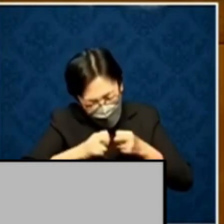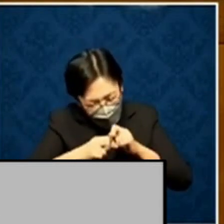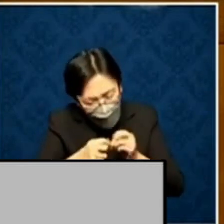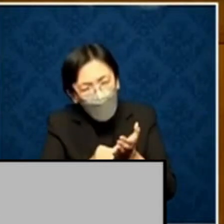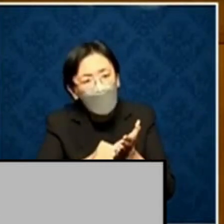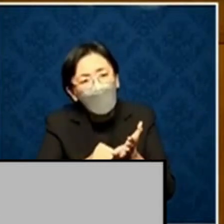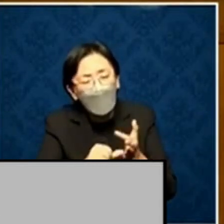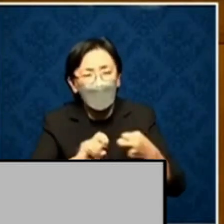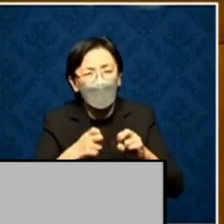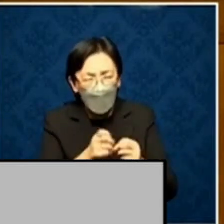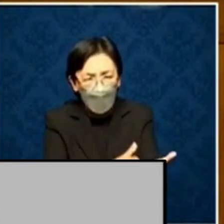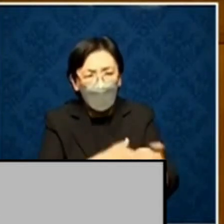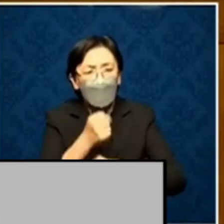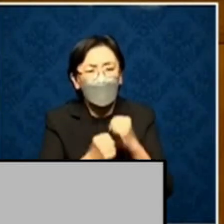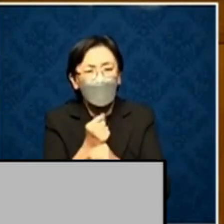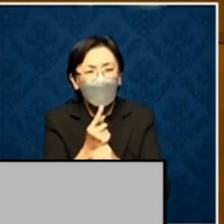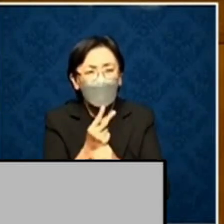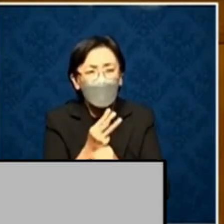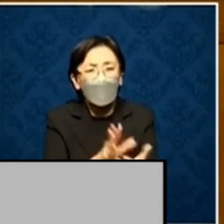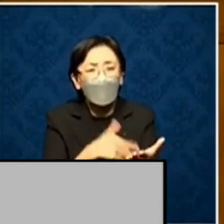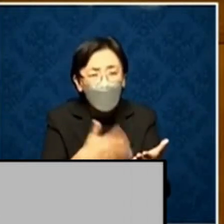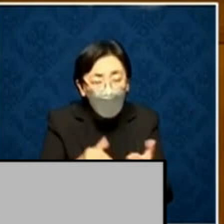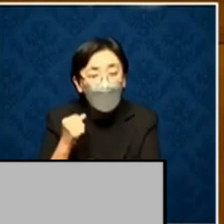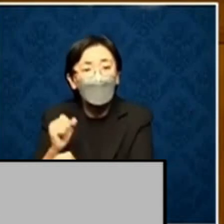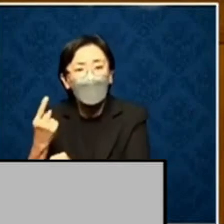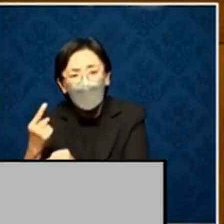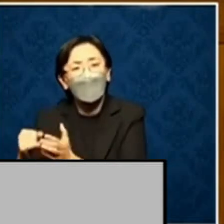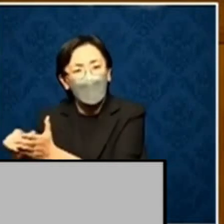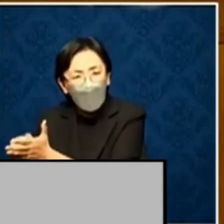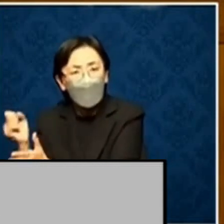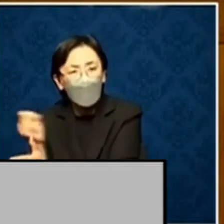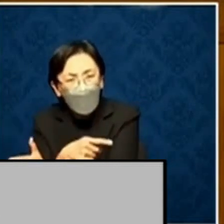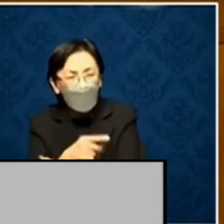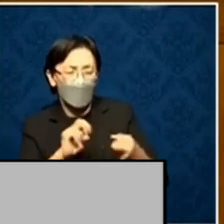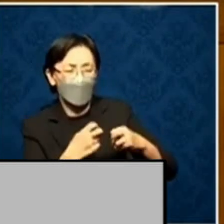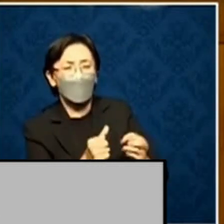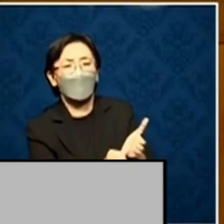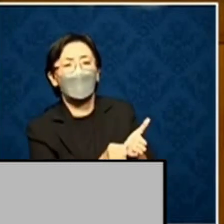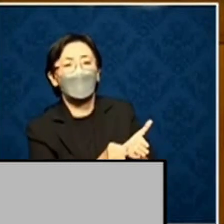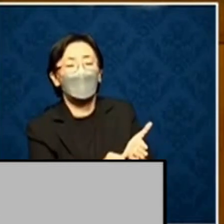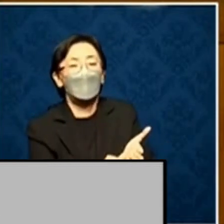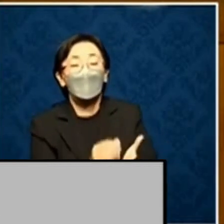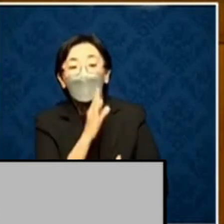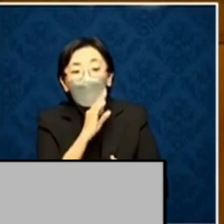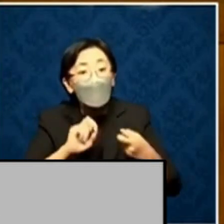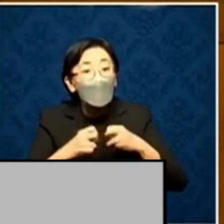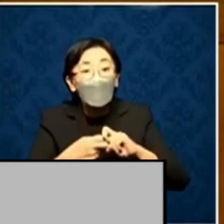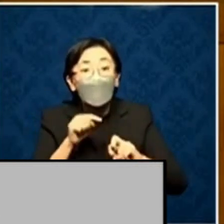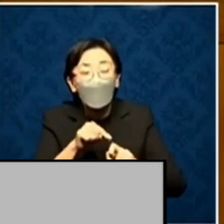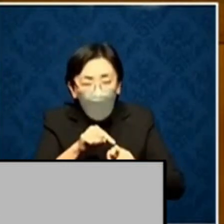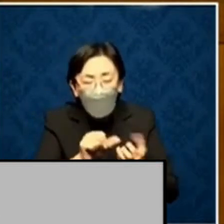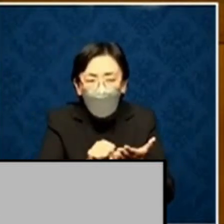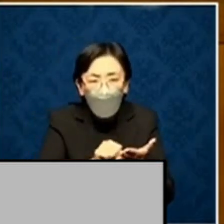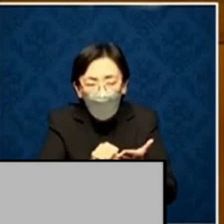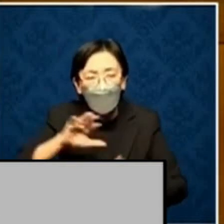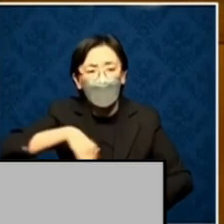ที่มันทับซ้อนมาหลายปีเนี่ยมันยากยิ่งกว่าทำเรื่องใหม่ๆทั้ง10เรื่องโดยทำไปเพราะนั้นสิ่งที่จะเกิดขึ้นมาได้มันก็ด้วยความร่วมมือของพวกเราที่จ